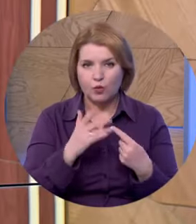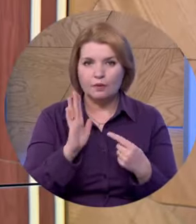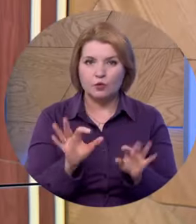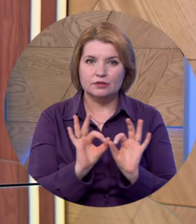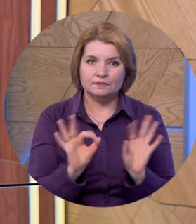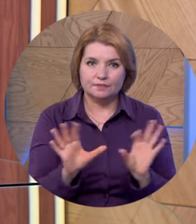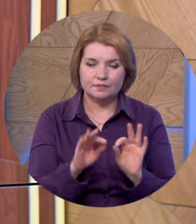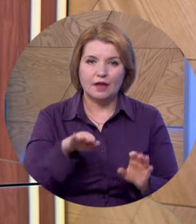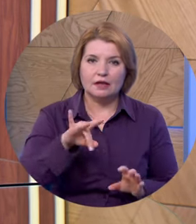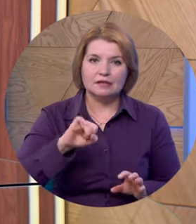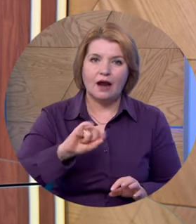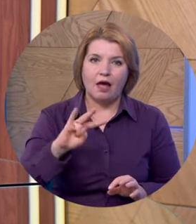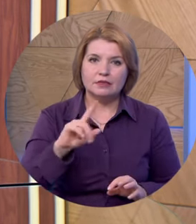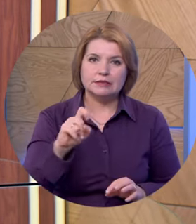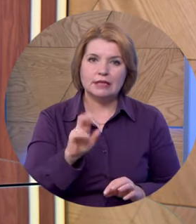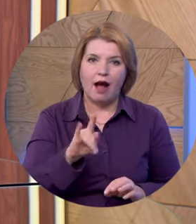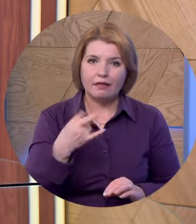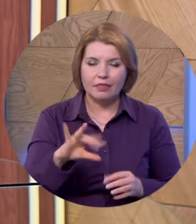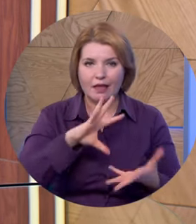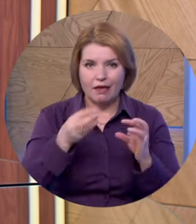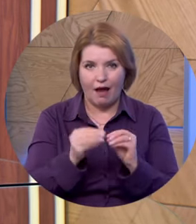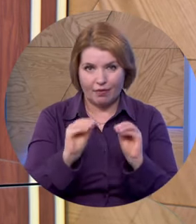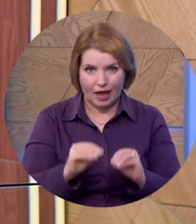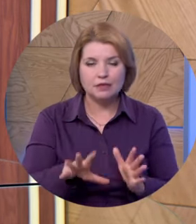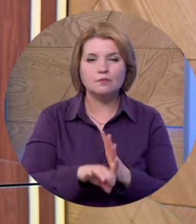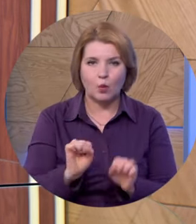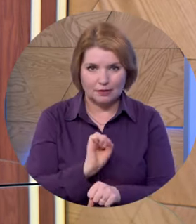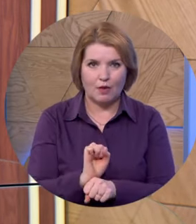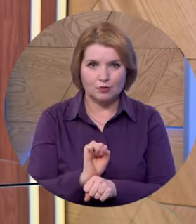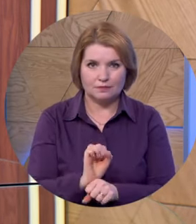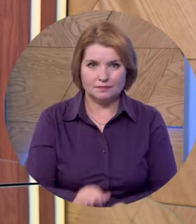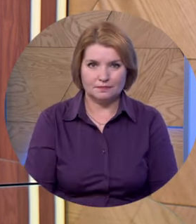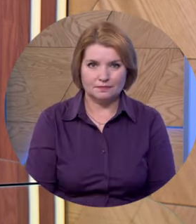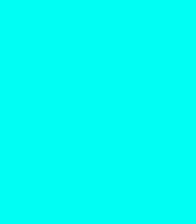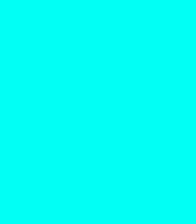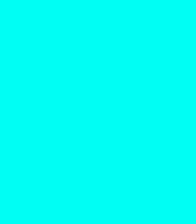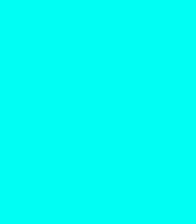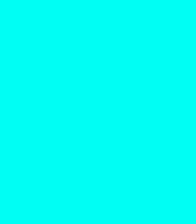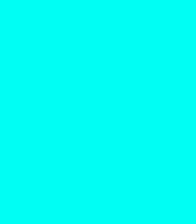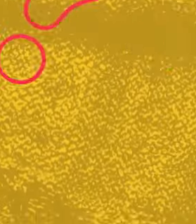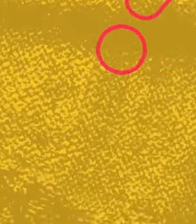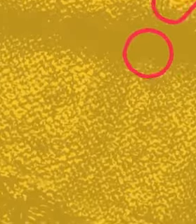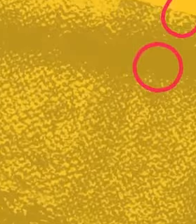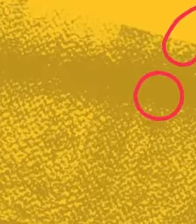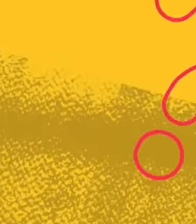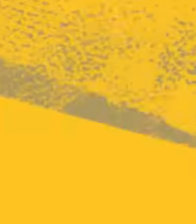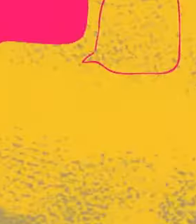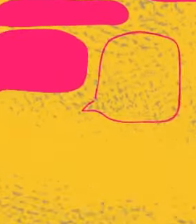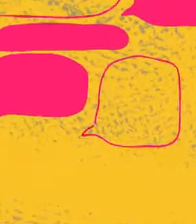транзактном анализе, и на положительных манипуляциях, но сразу после небольшой паузы. Оставайтесь с нами.